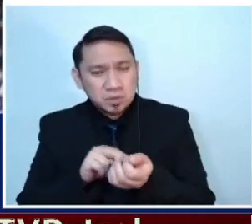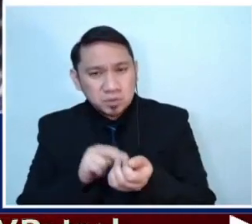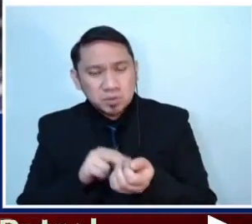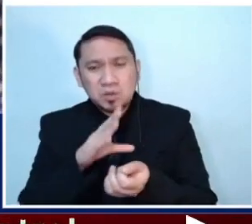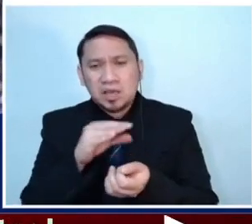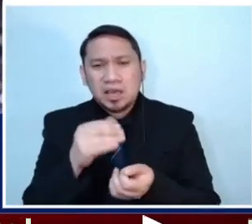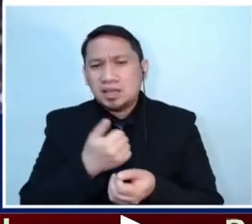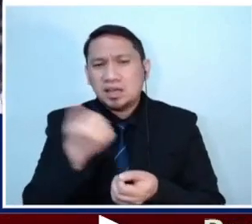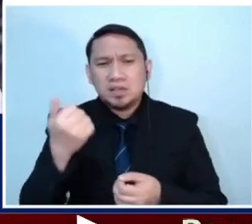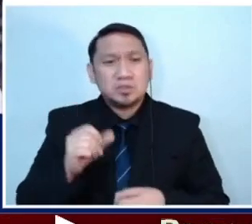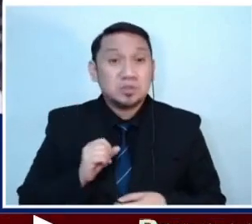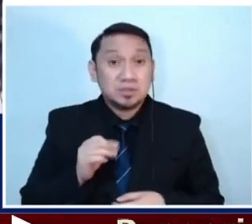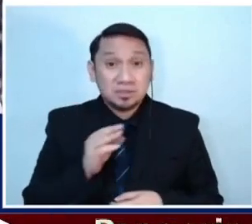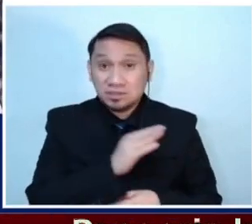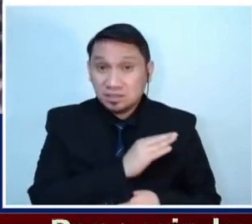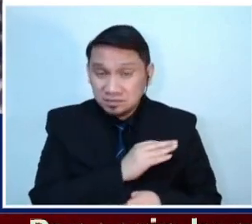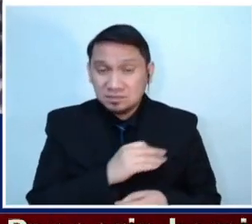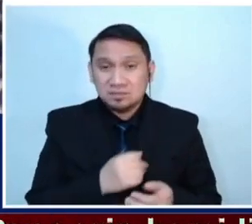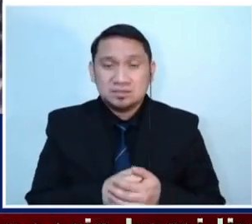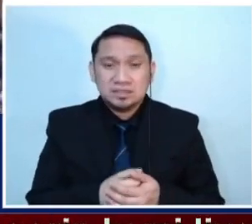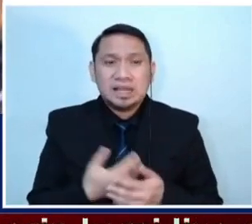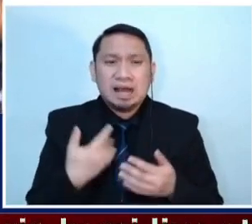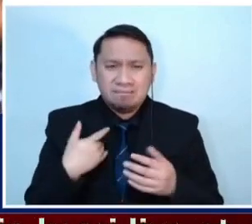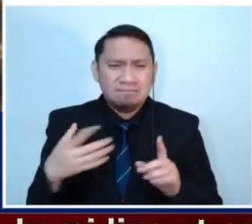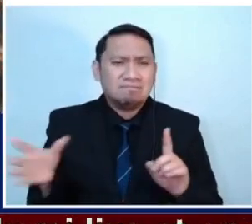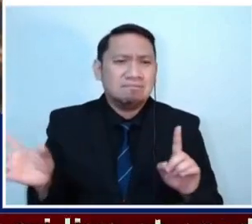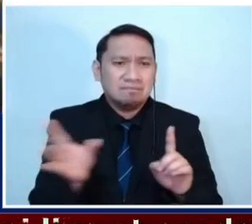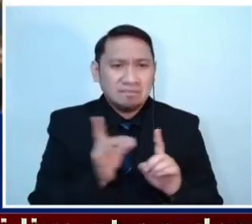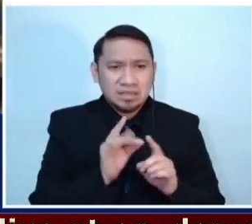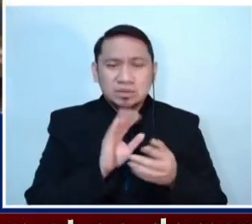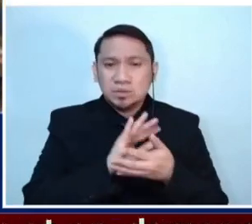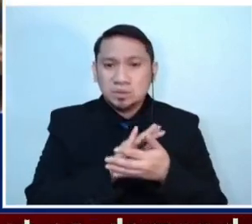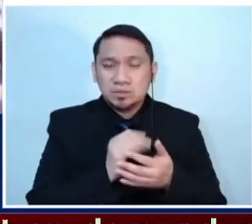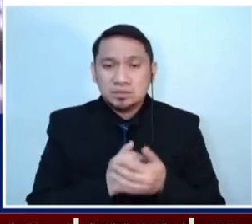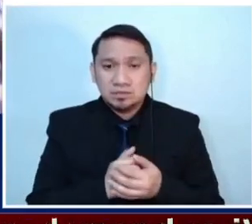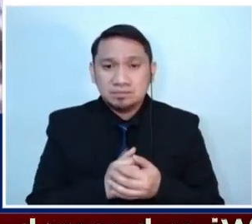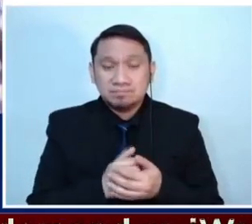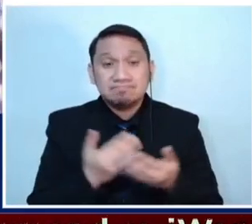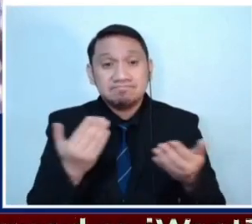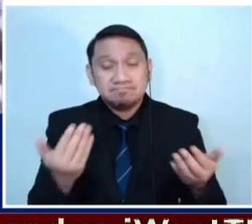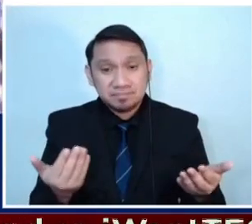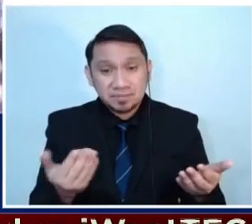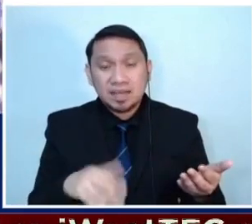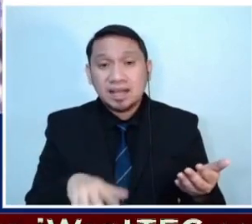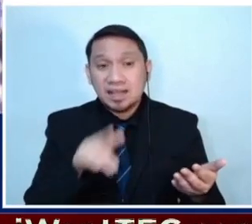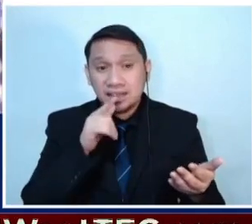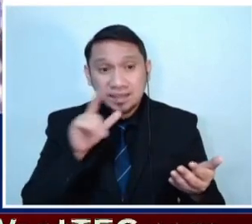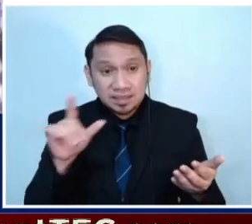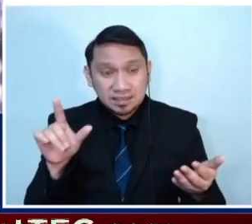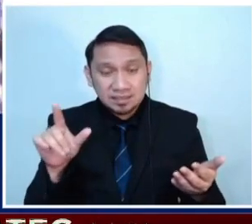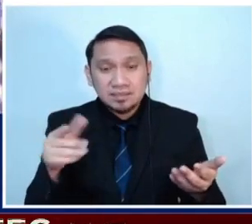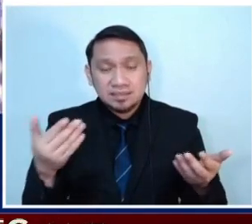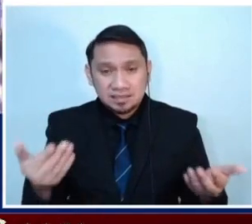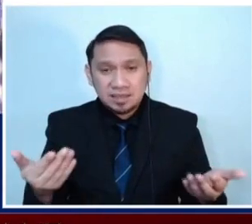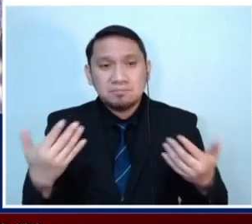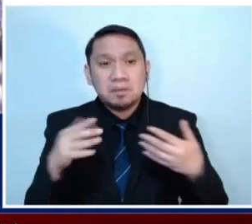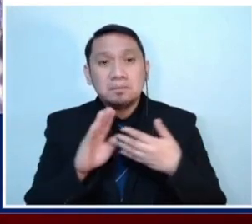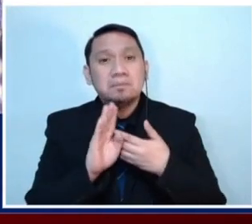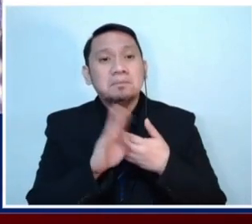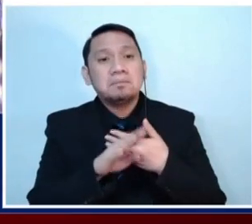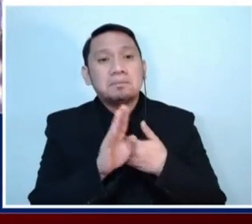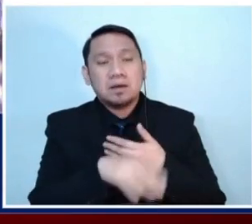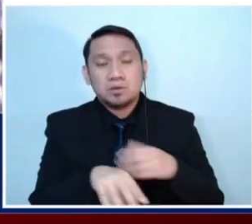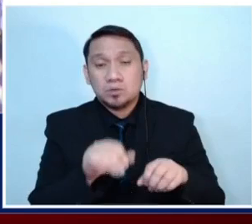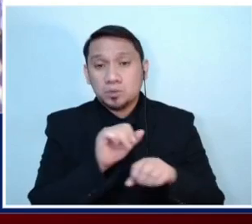health professionals yung tinamaan din ng COVID. Fortunately, nakabalik na yung mga affected na mga health